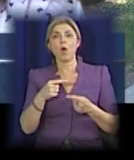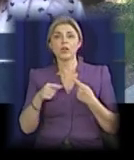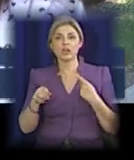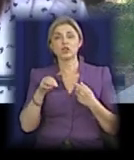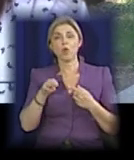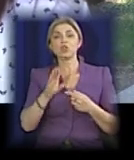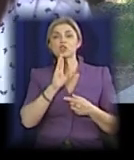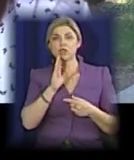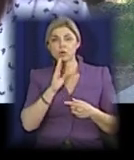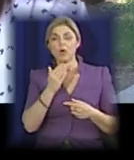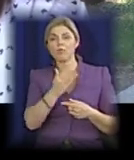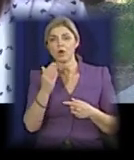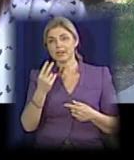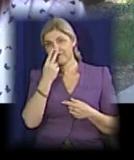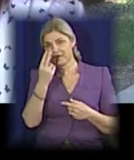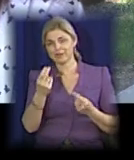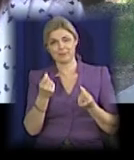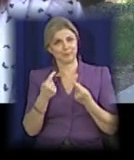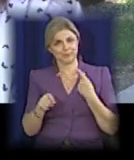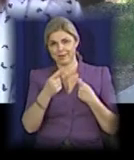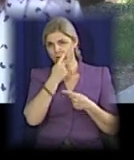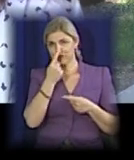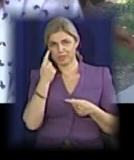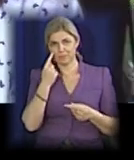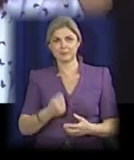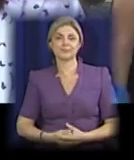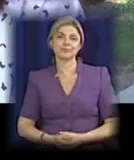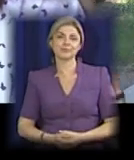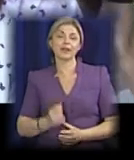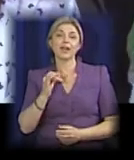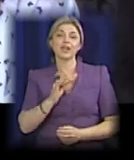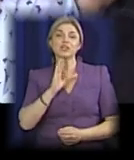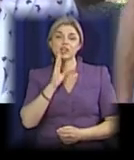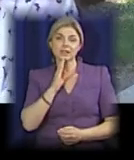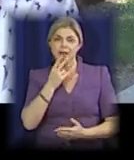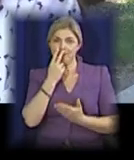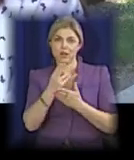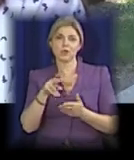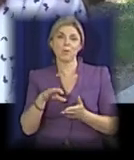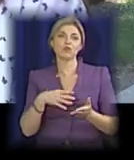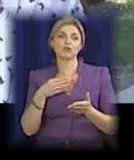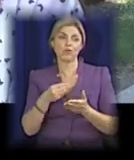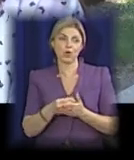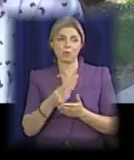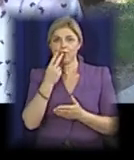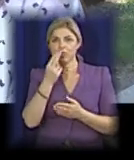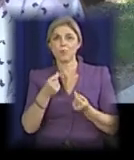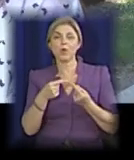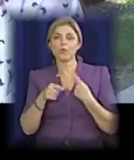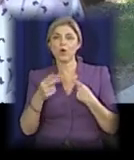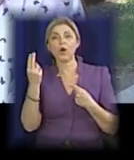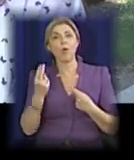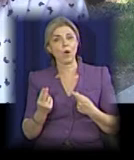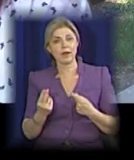їх бачать іншими очима, жінка бачить по-своєму. Бачить по-іншому